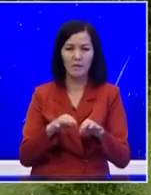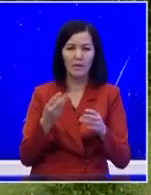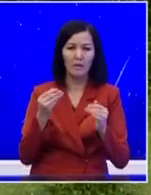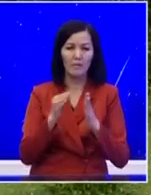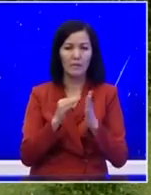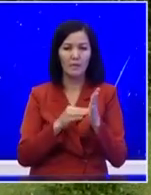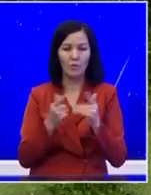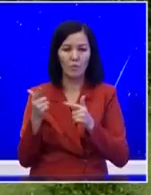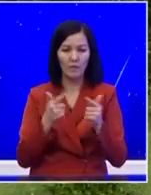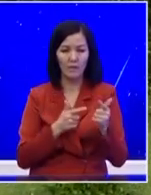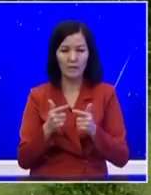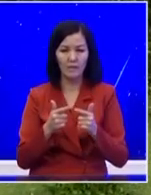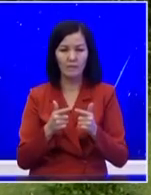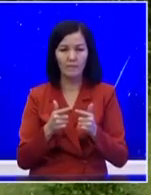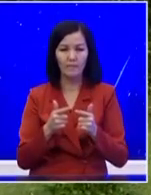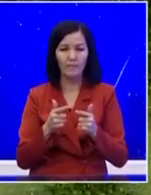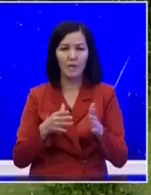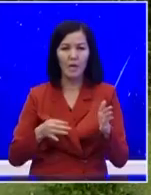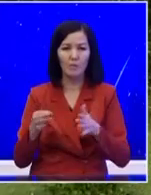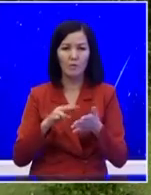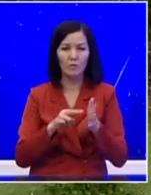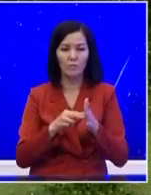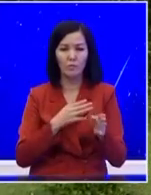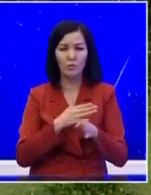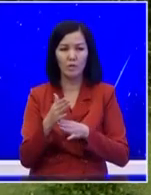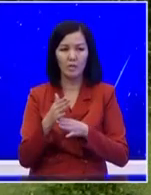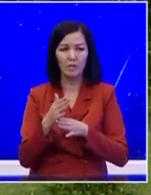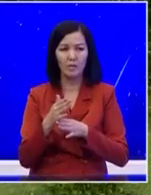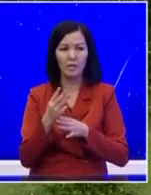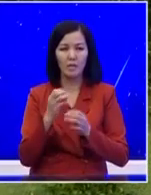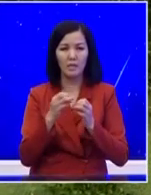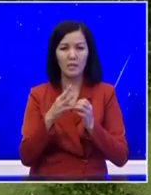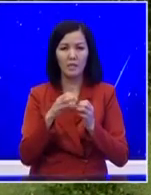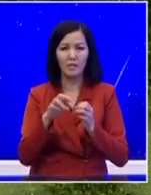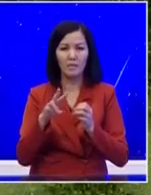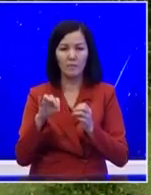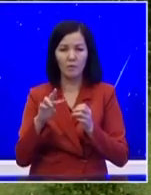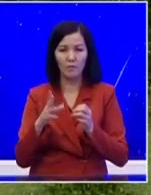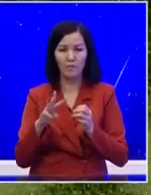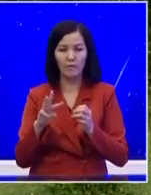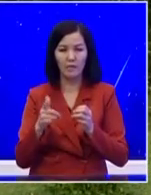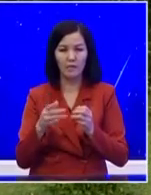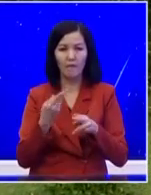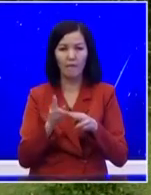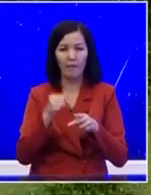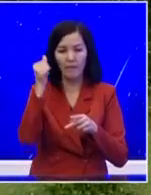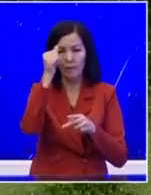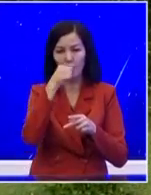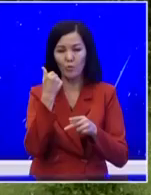проектно-сметная документация. С областного бюджета было выделено 13 миллионов. Значит, в этом году